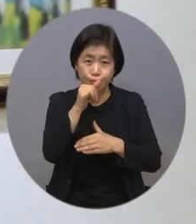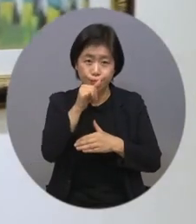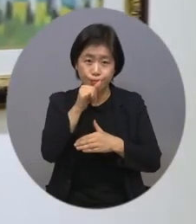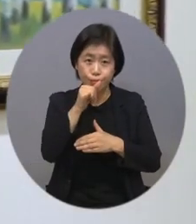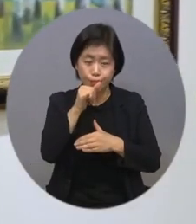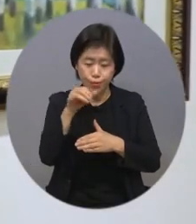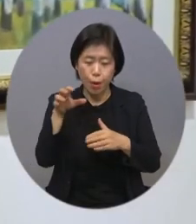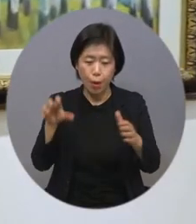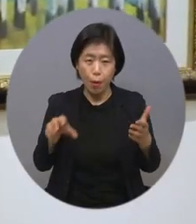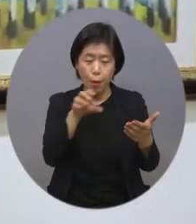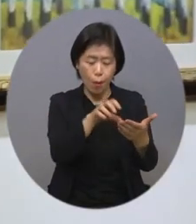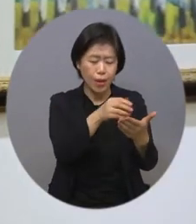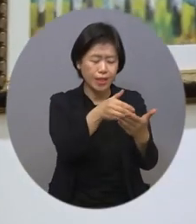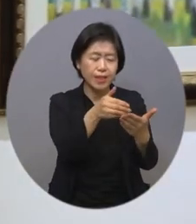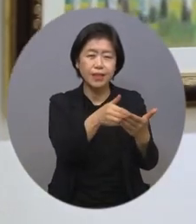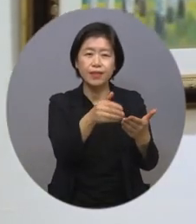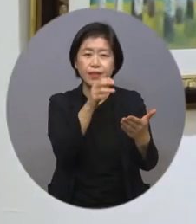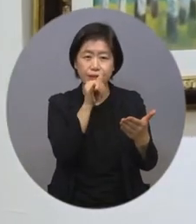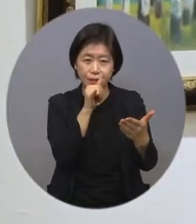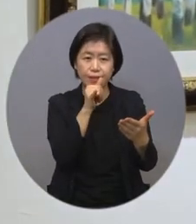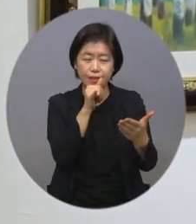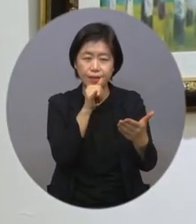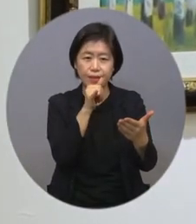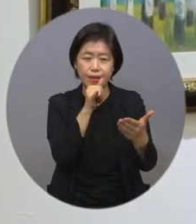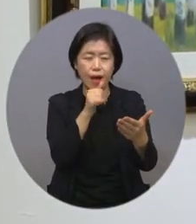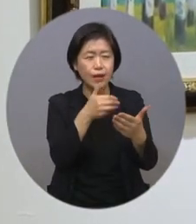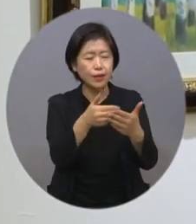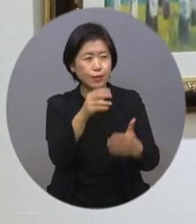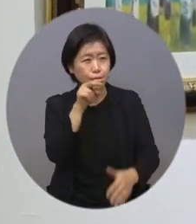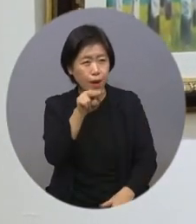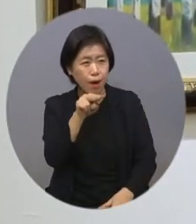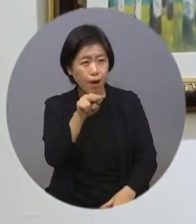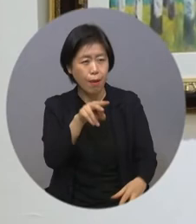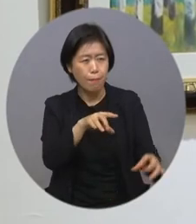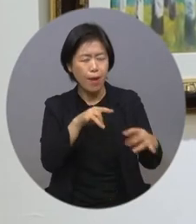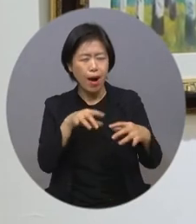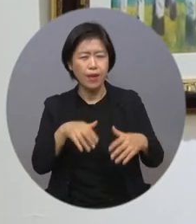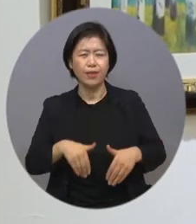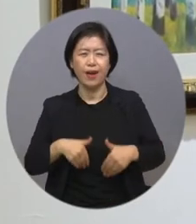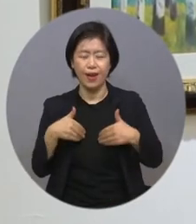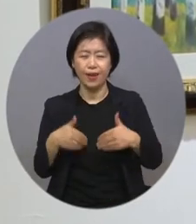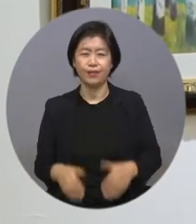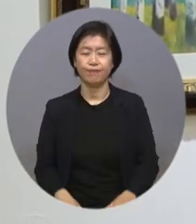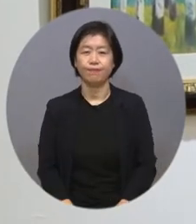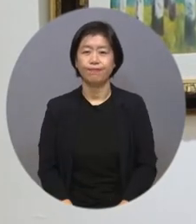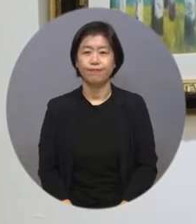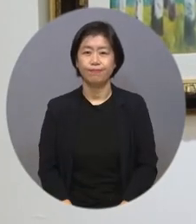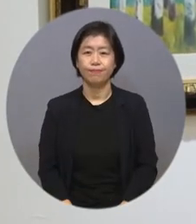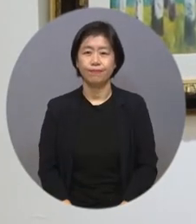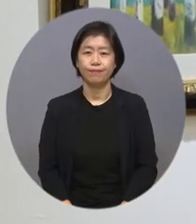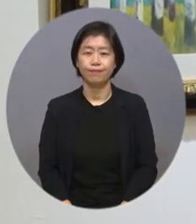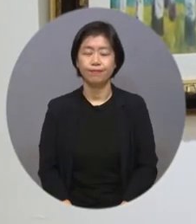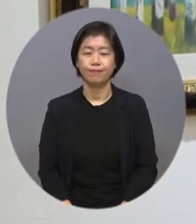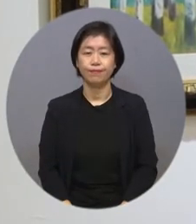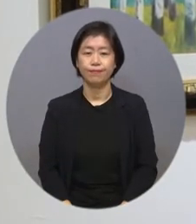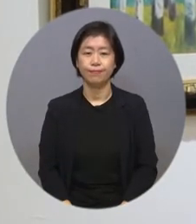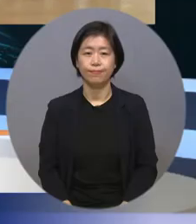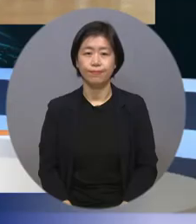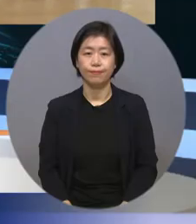있는 작가의 이야기가 깊이 있는 울림을 전해주고 있습니다. 복지TV 뉴스 이소영입니다.